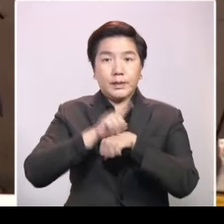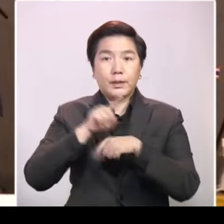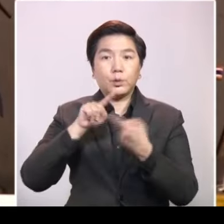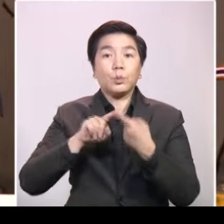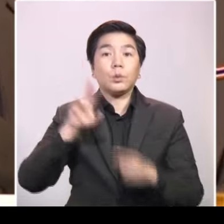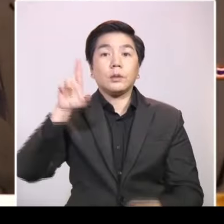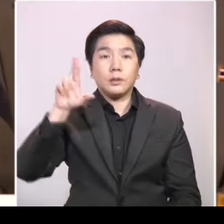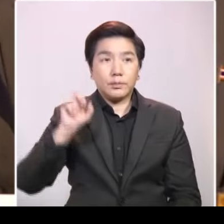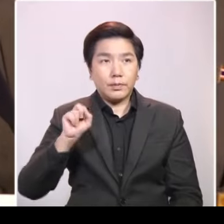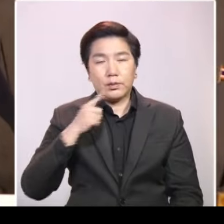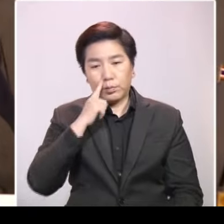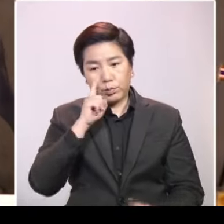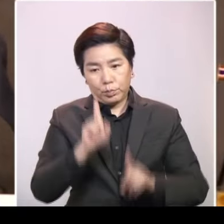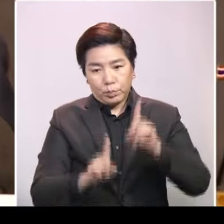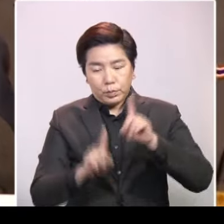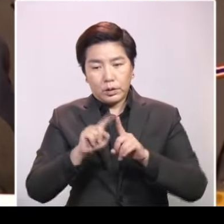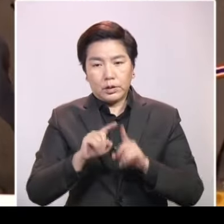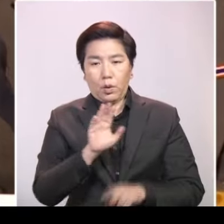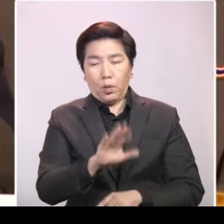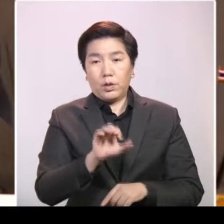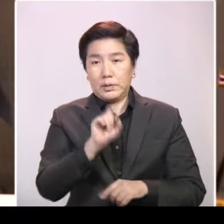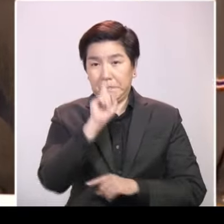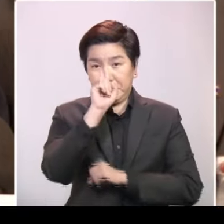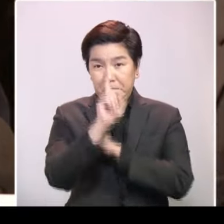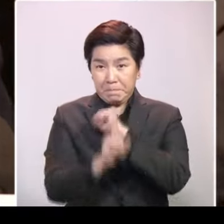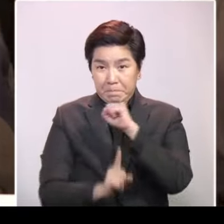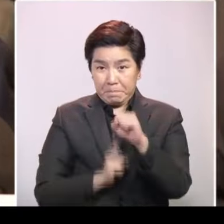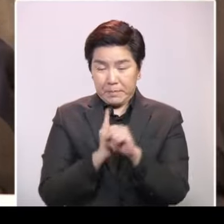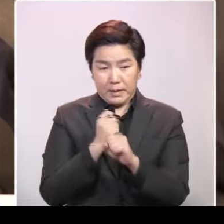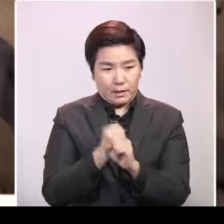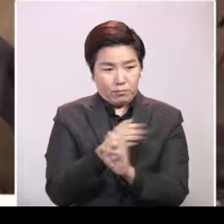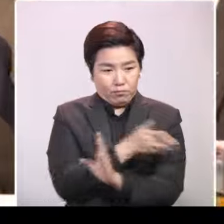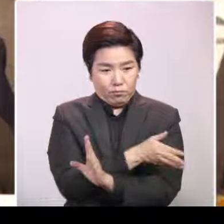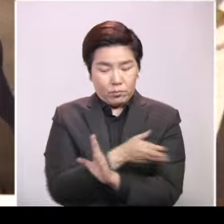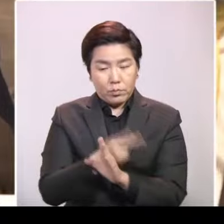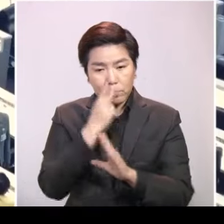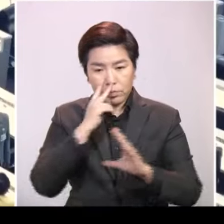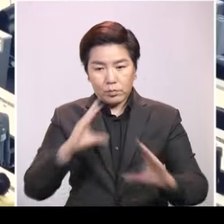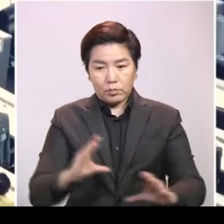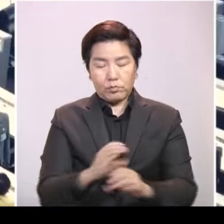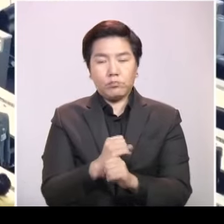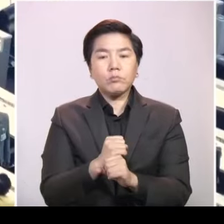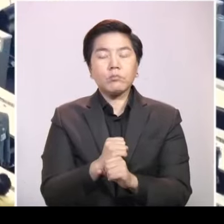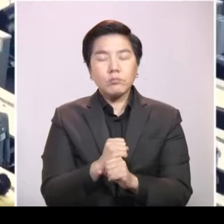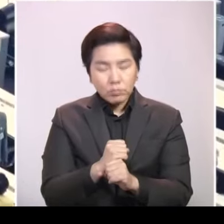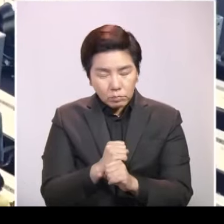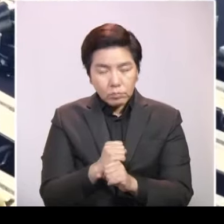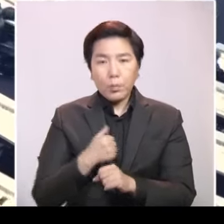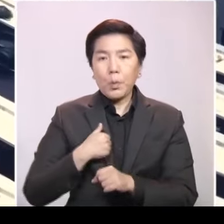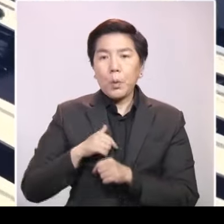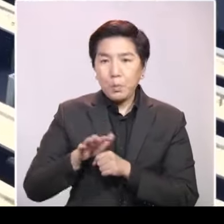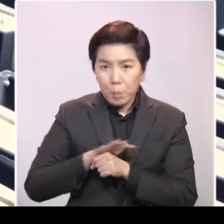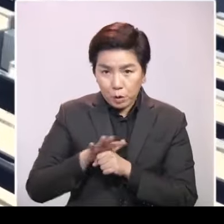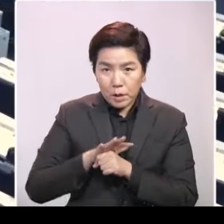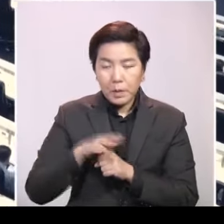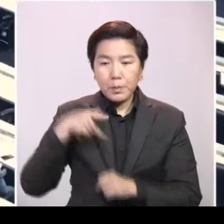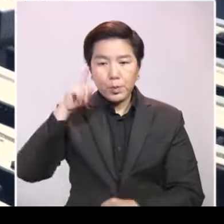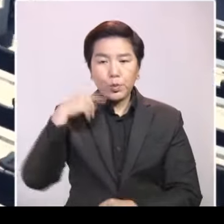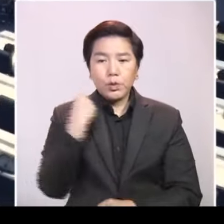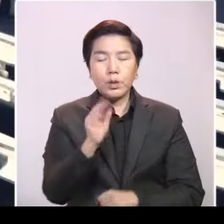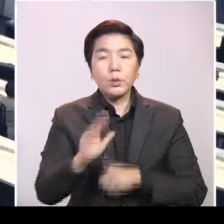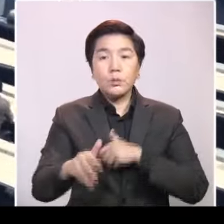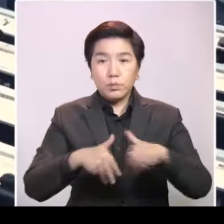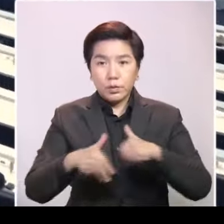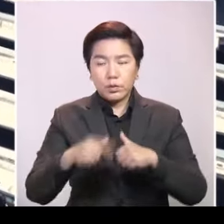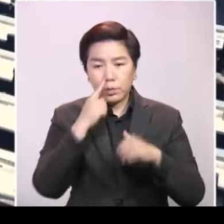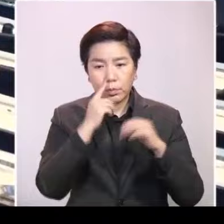รัฐสภาที่ประเมินการทำงานของสภาประมาณ 1ปีที่ผ่านมาว่าในภาพรวมนั้นพอใจที่ทำงานได้ดีเป็นประโยชน์ต่อประชาชน